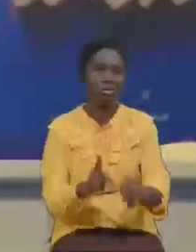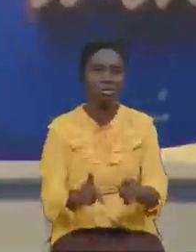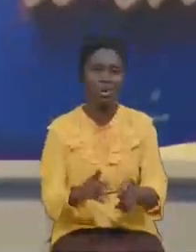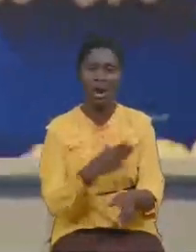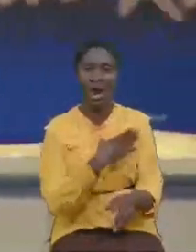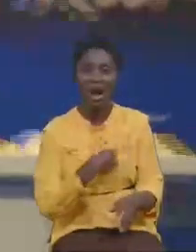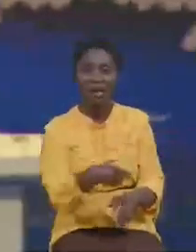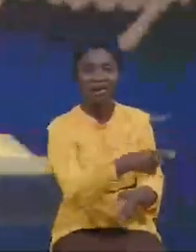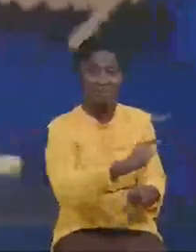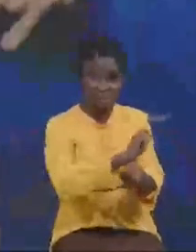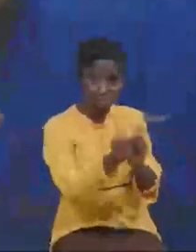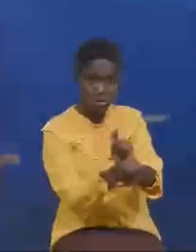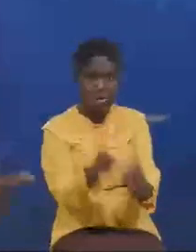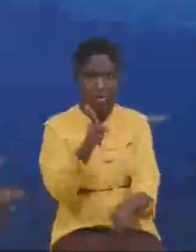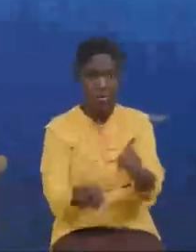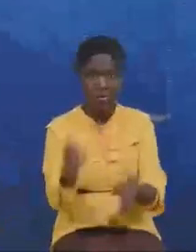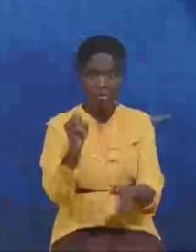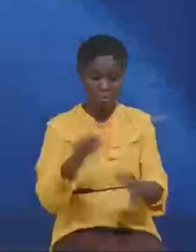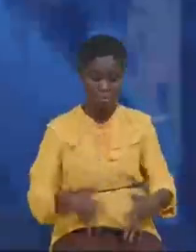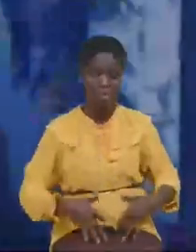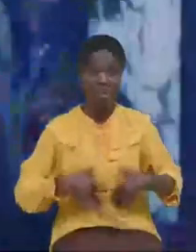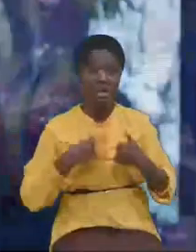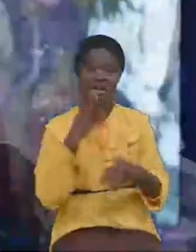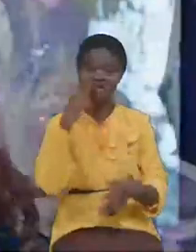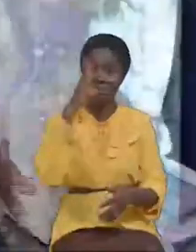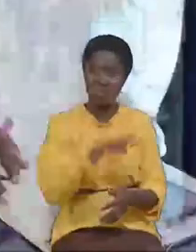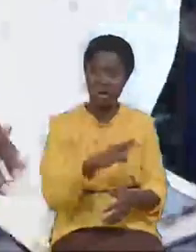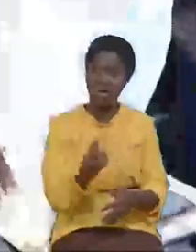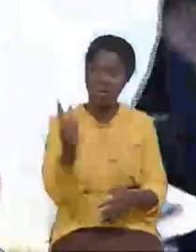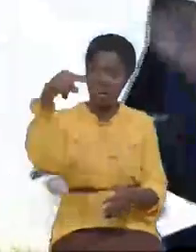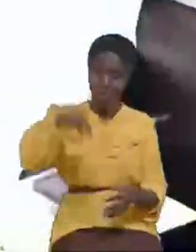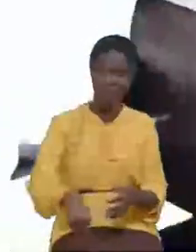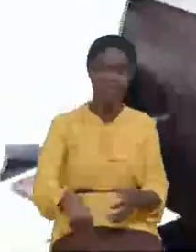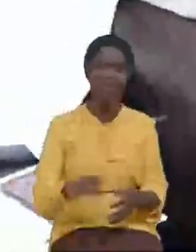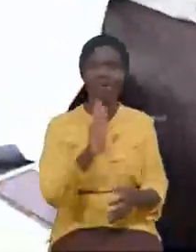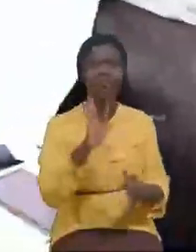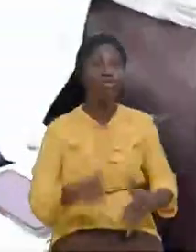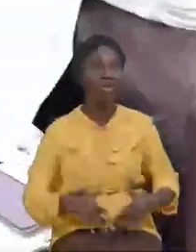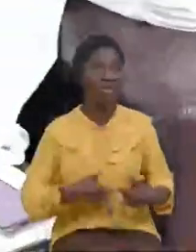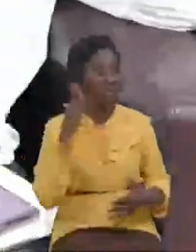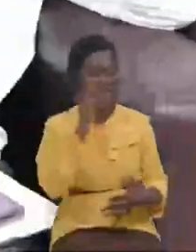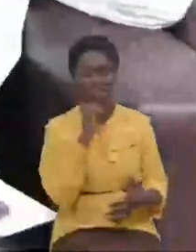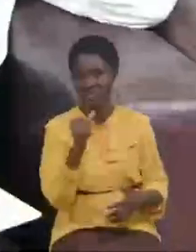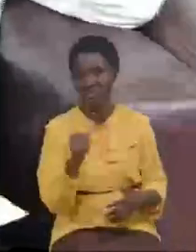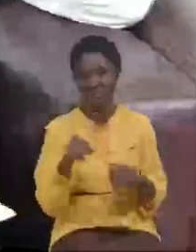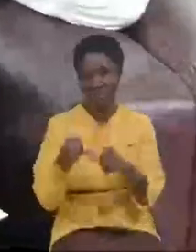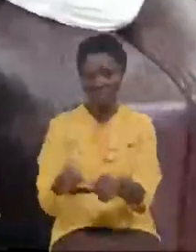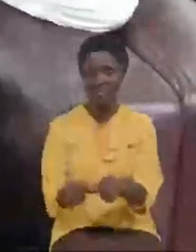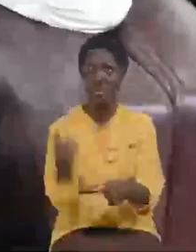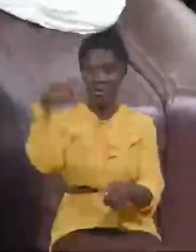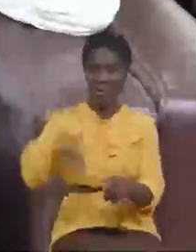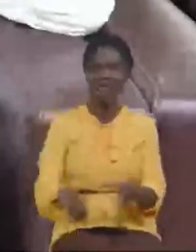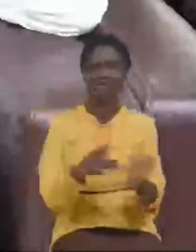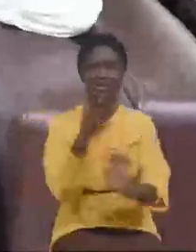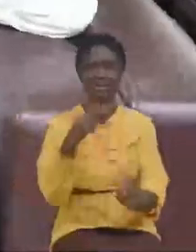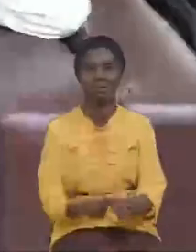gens et transforme la vie des gens sans dessus dessous. Votre vie ne sera pas restée